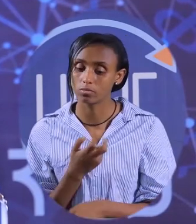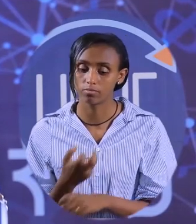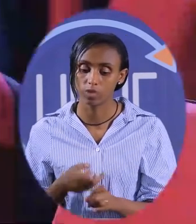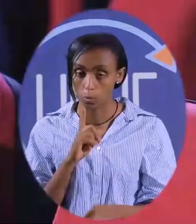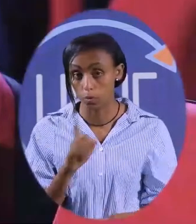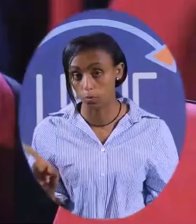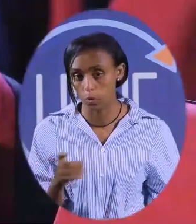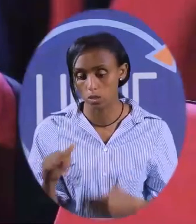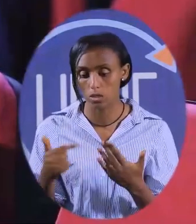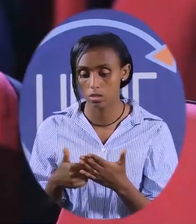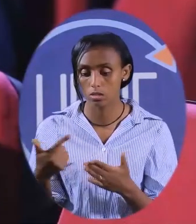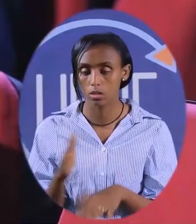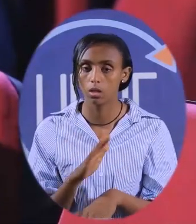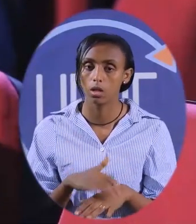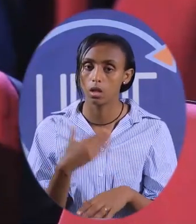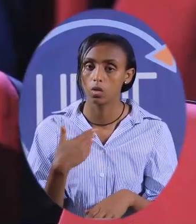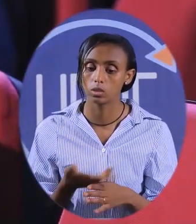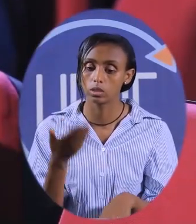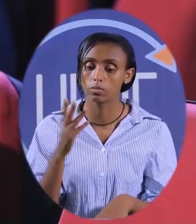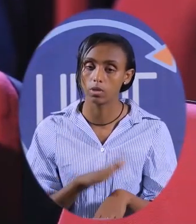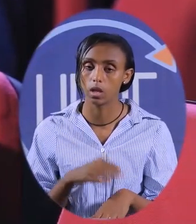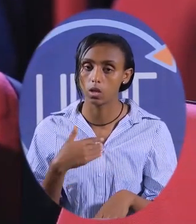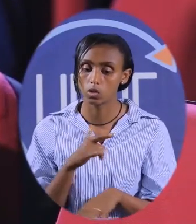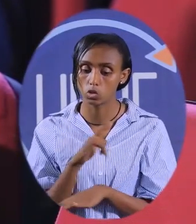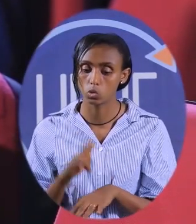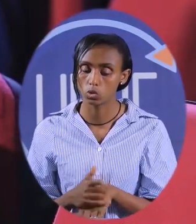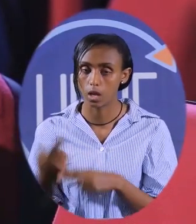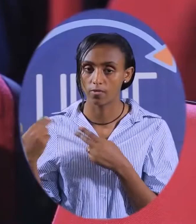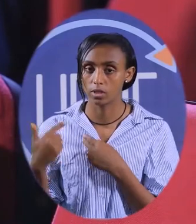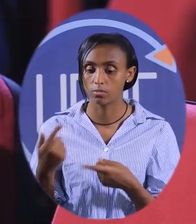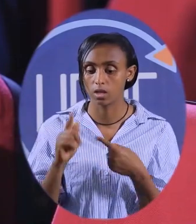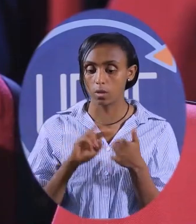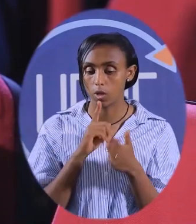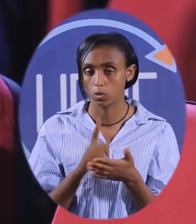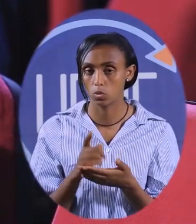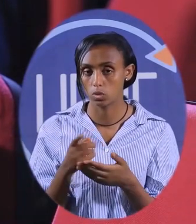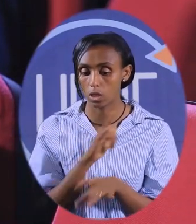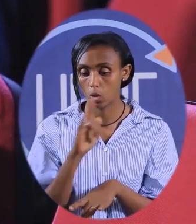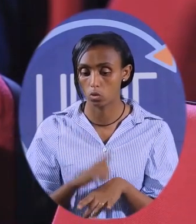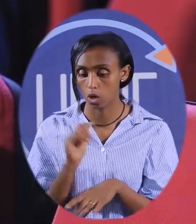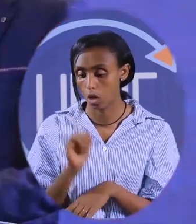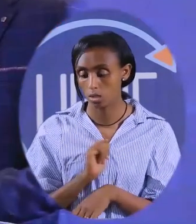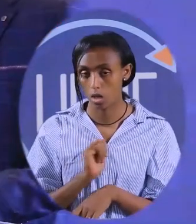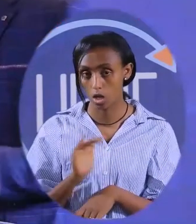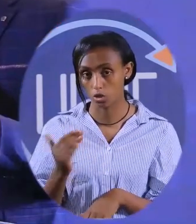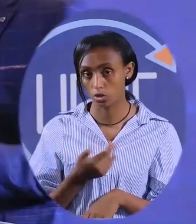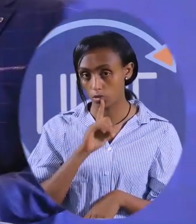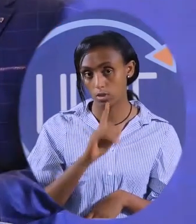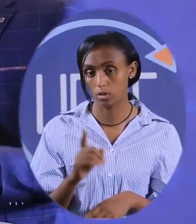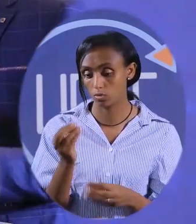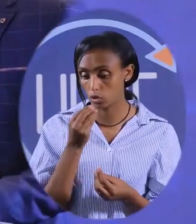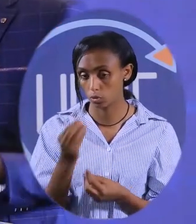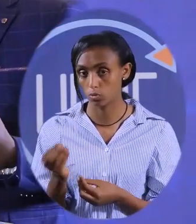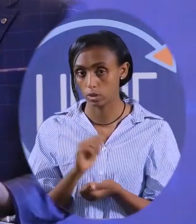ያስቸግራል ስለዚህ የዚህ ጋር ቀደም የተነሳው የዜጎችም ኃላፊነት ይመጣል ማለት ነው ምክንያቱም ዜጎች ራሳችንን